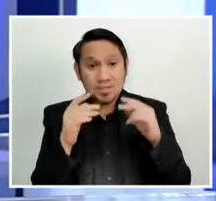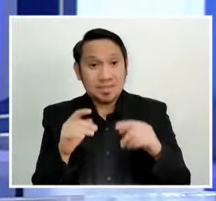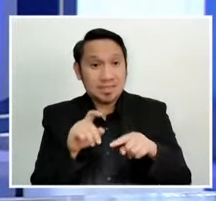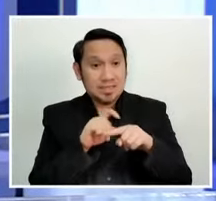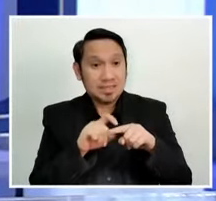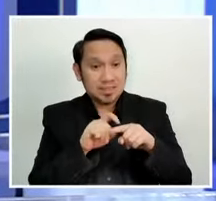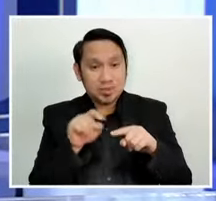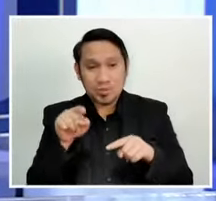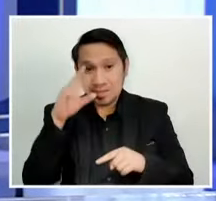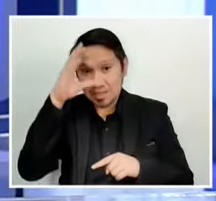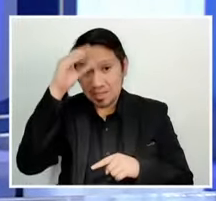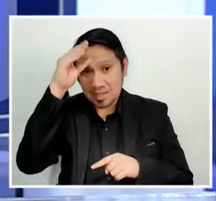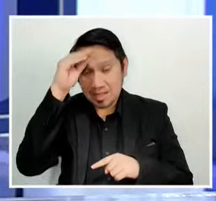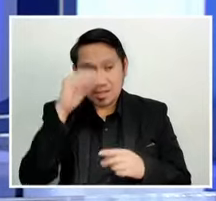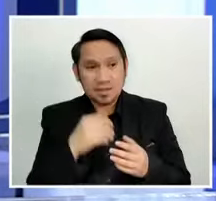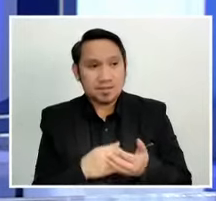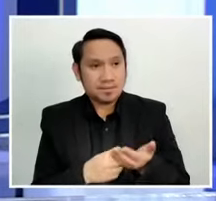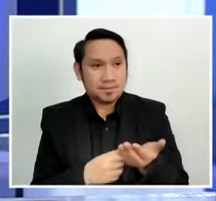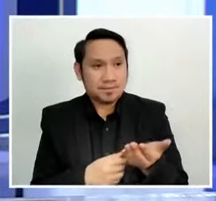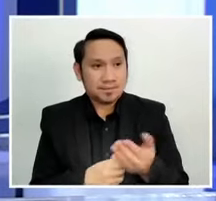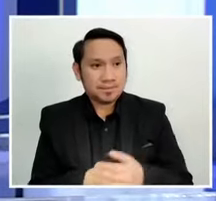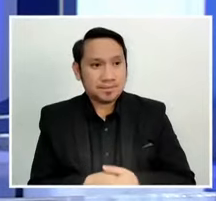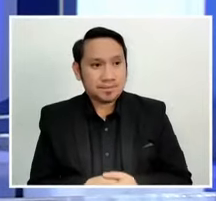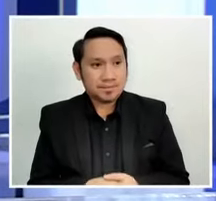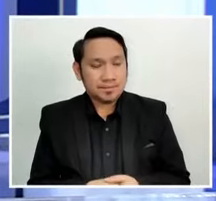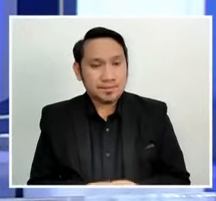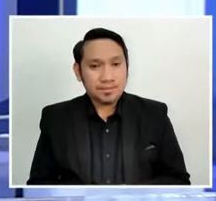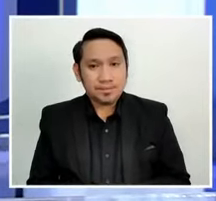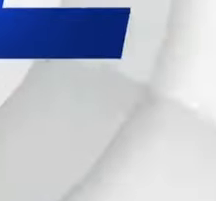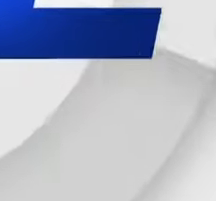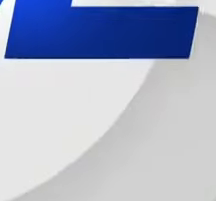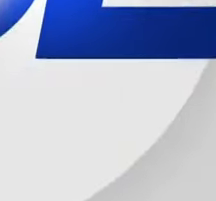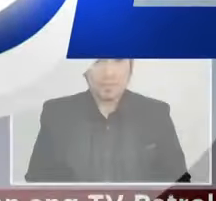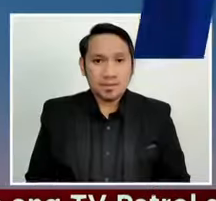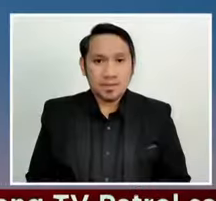isang lalaki. Nagpapatrol, Liza Aquino.